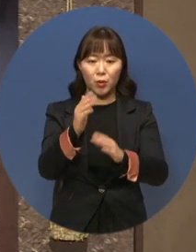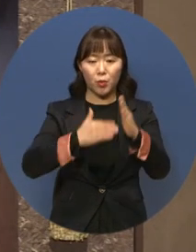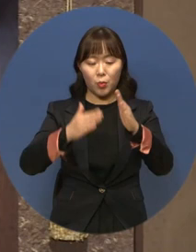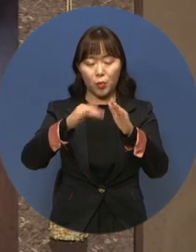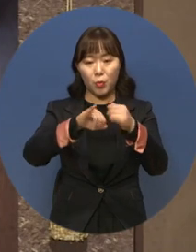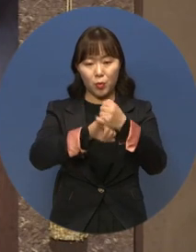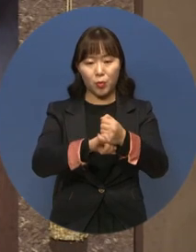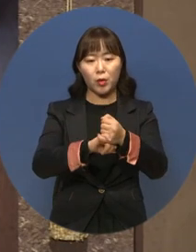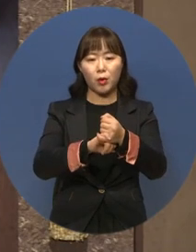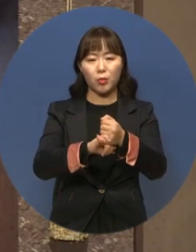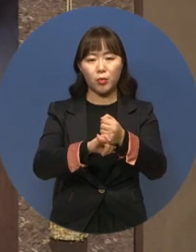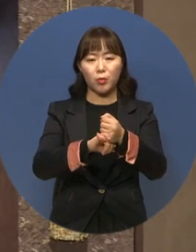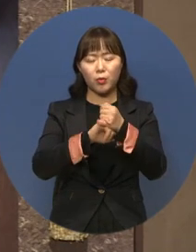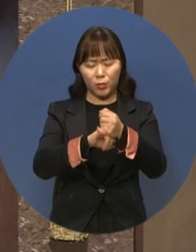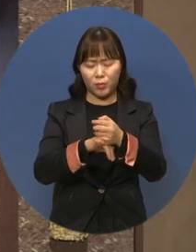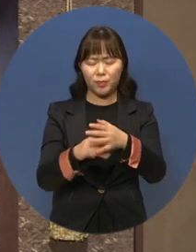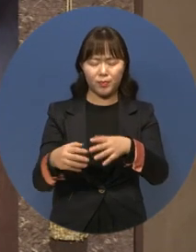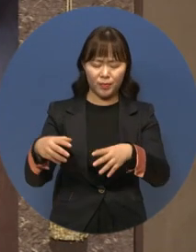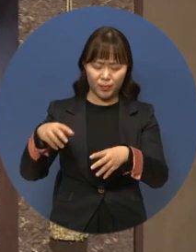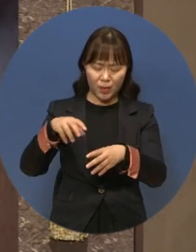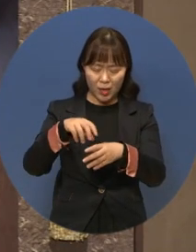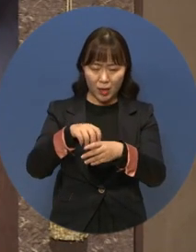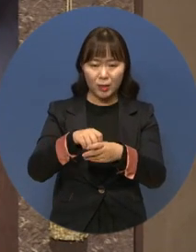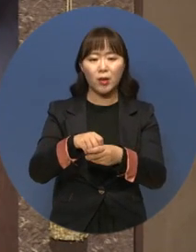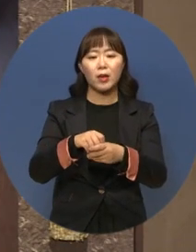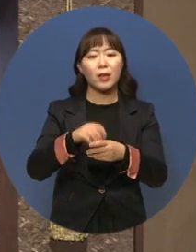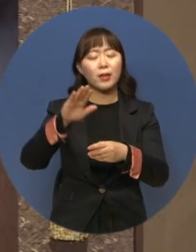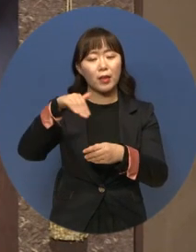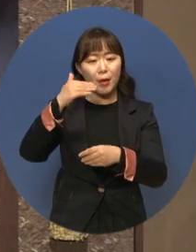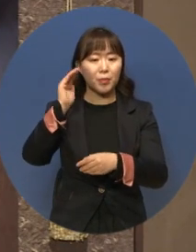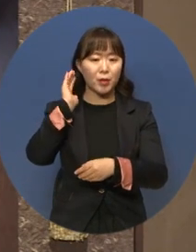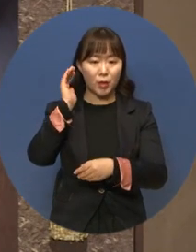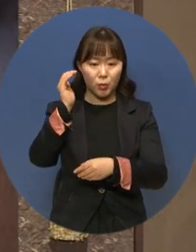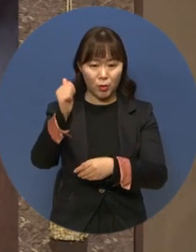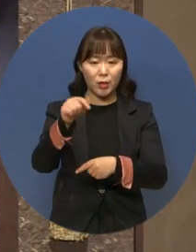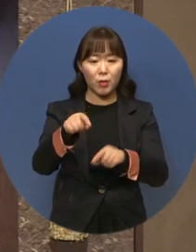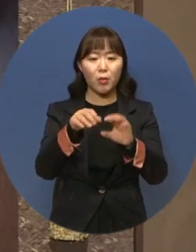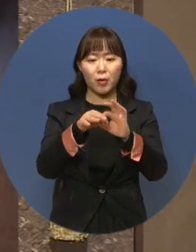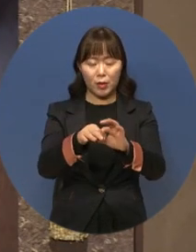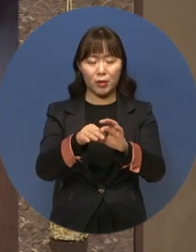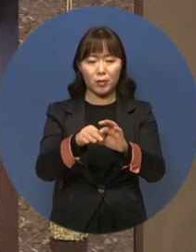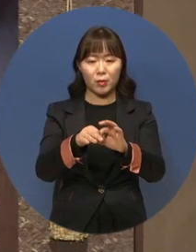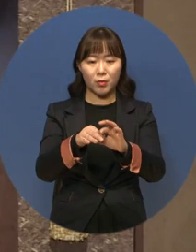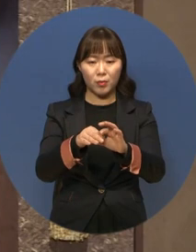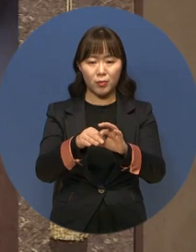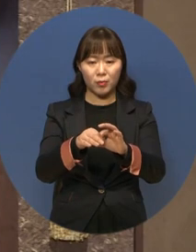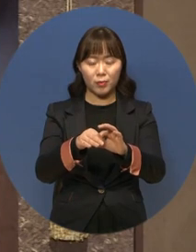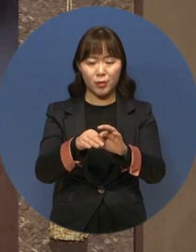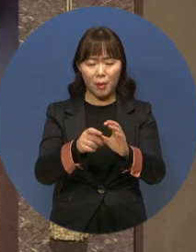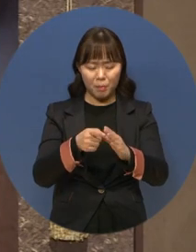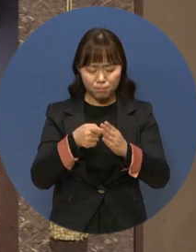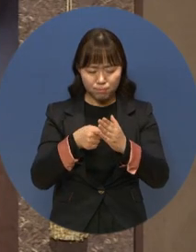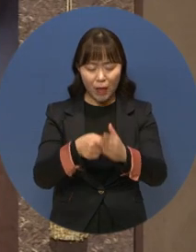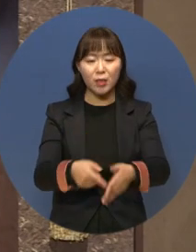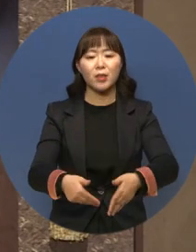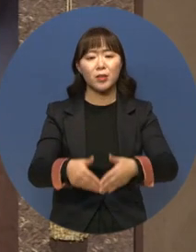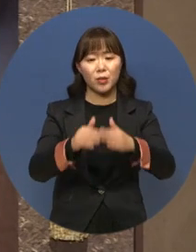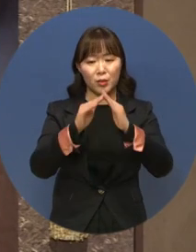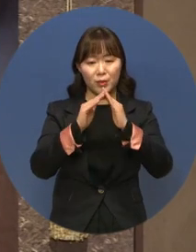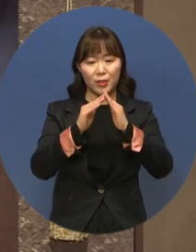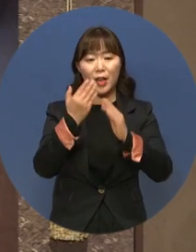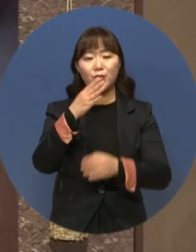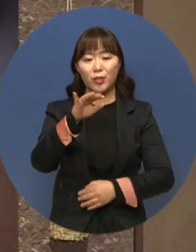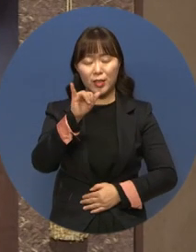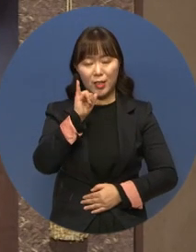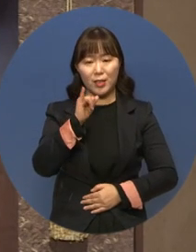대통령 공약으로 꼭 집어넣어서 다음 대통령이 이 부분을 진행해서 설치할 수